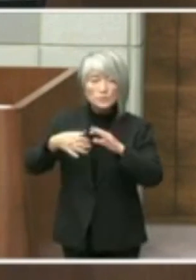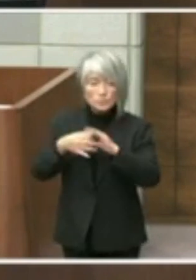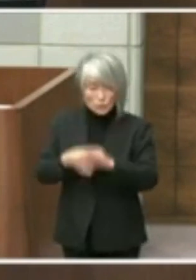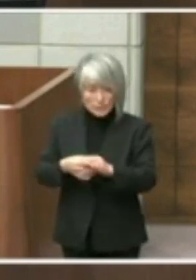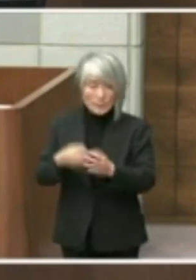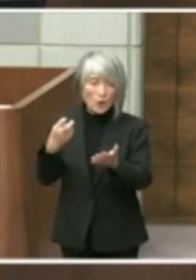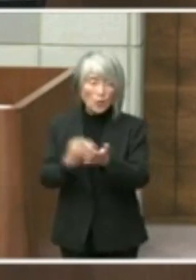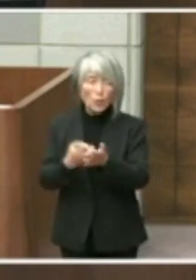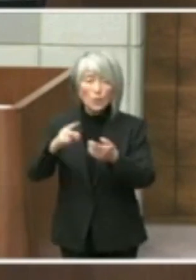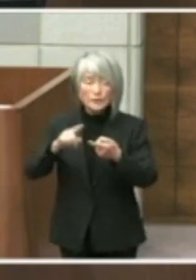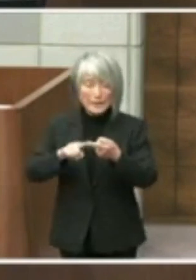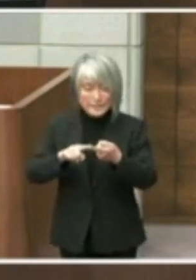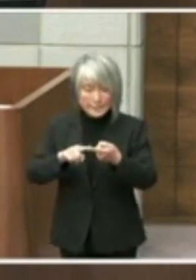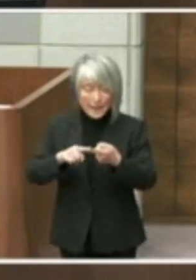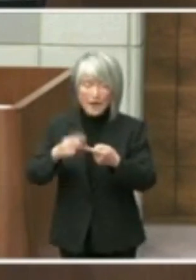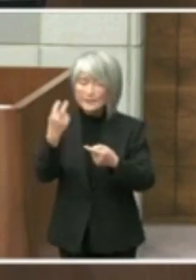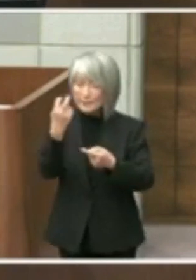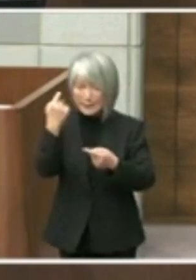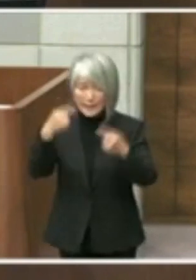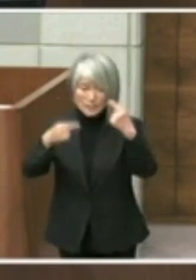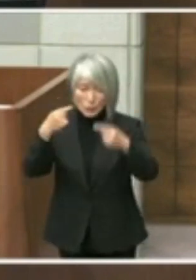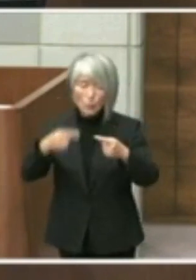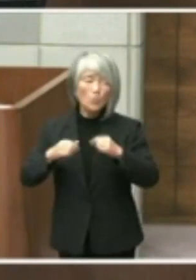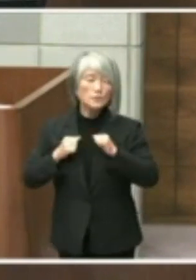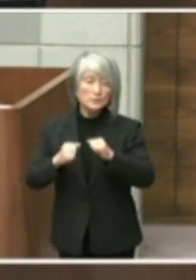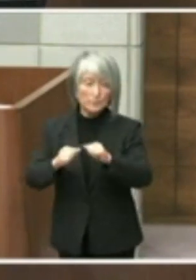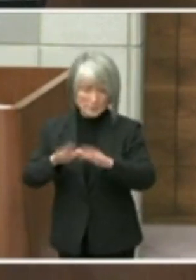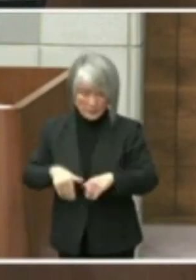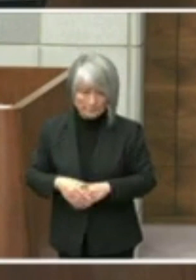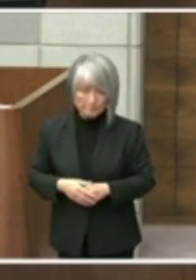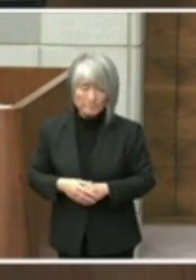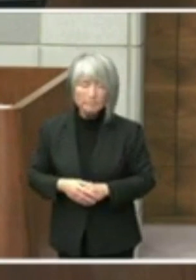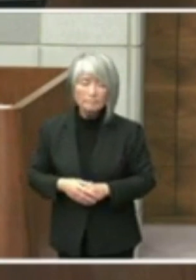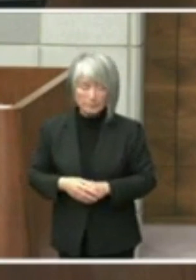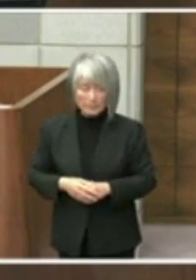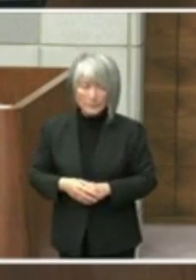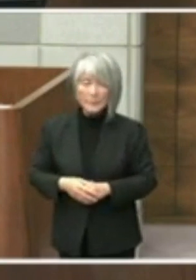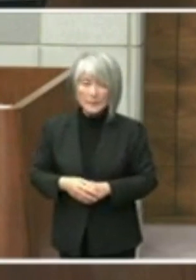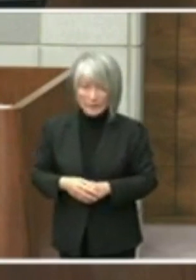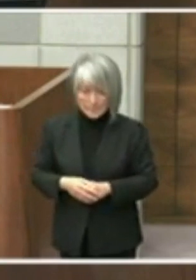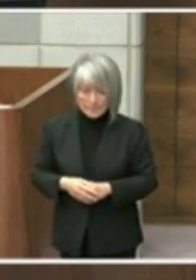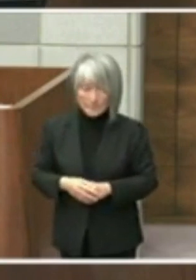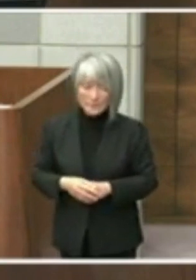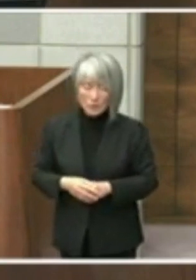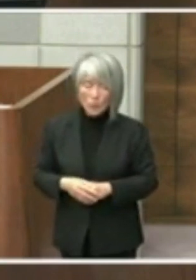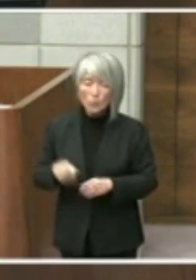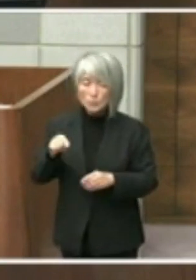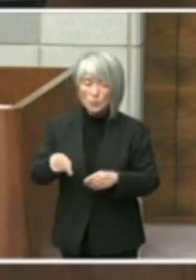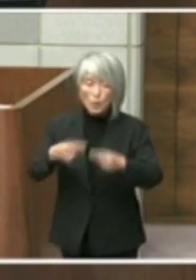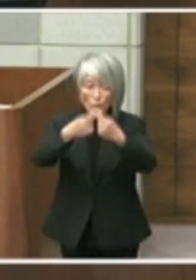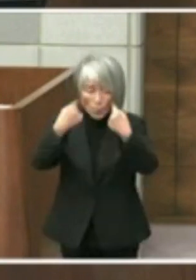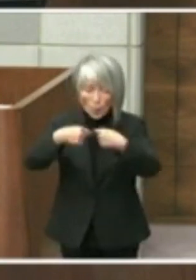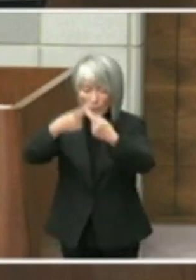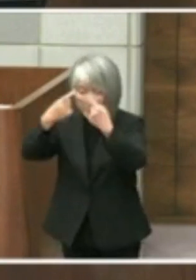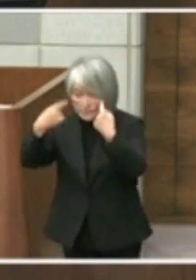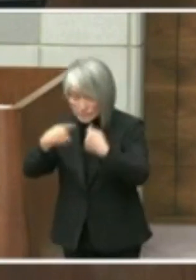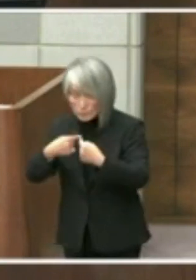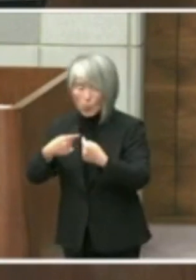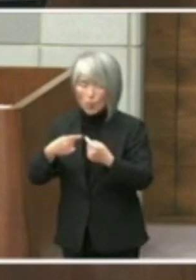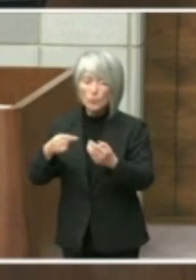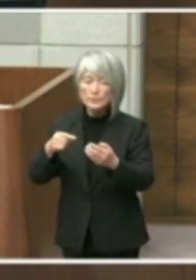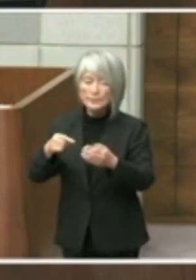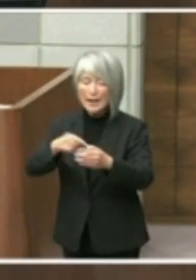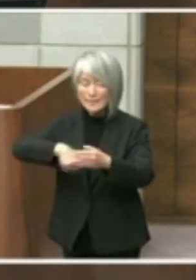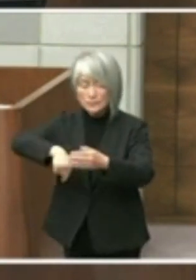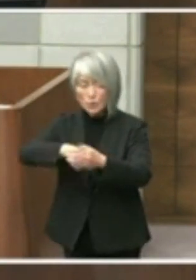検討を行ったものでありました。ただし、ご案内のとおり、このような個別事案に対する法的検